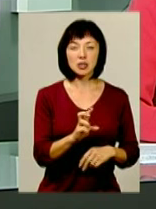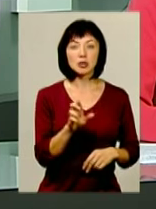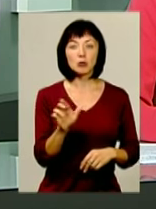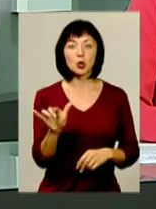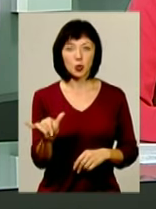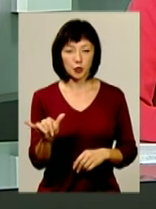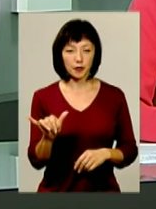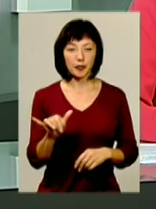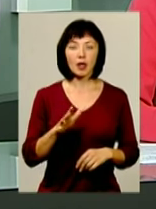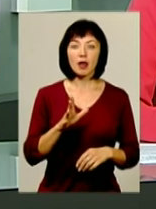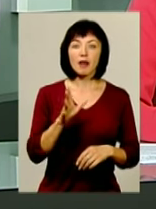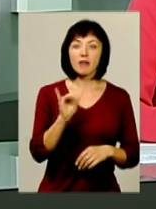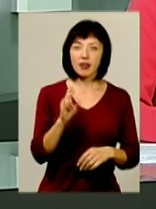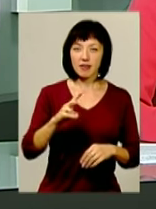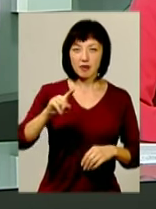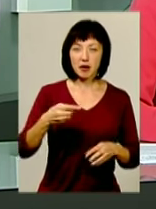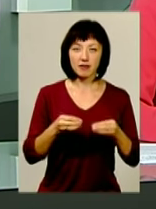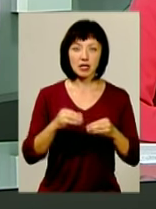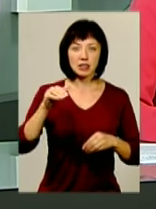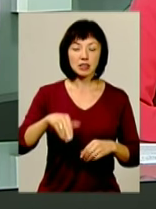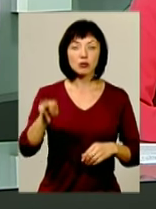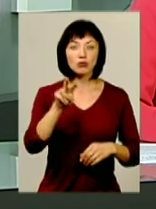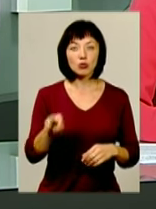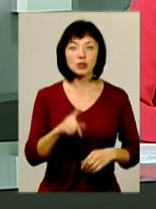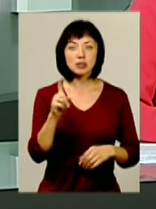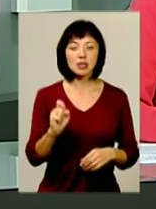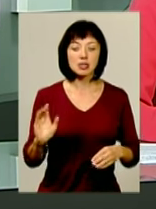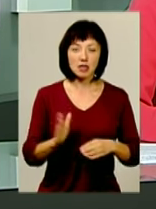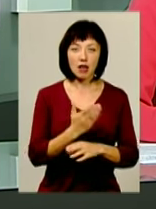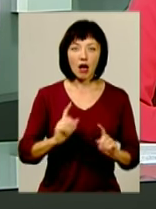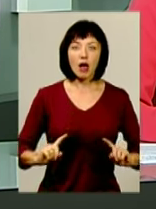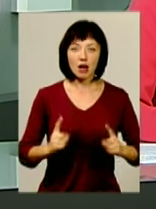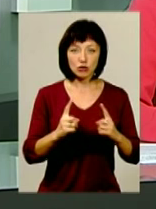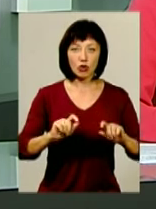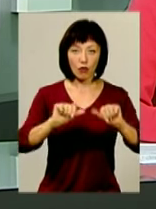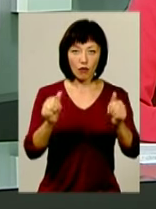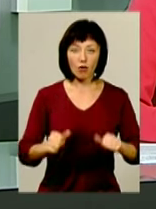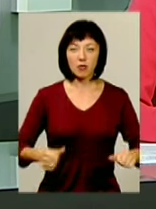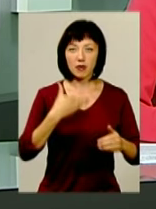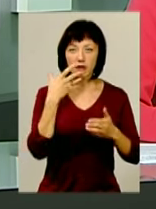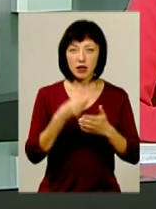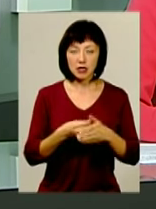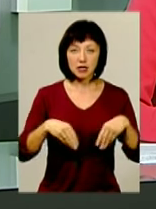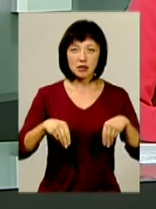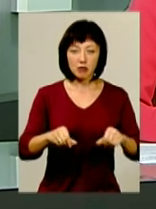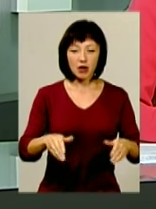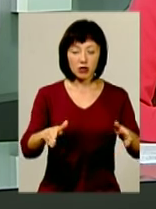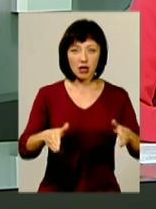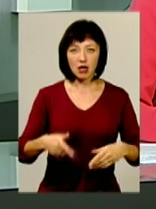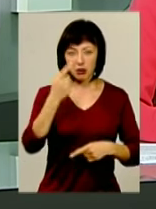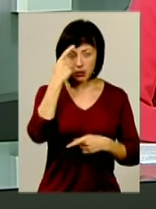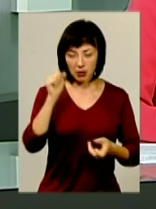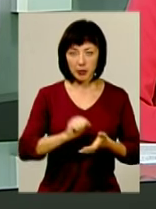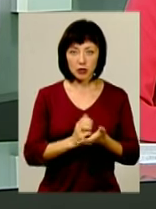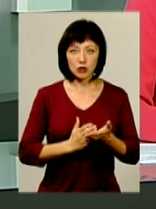безпеки України. Службовець вимагав 10 тисяч доларів за зняття арешту та оформлення у власність земельної ділянки, повідомляє